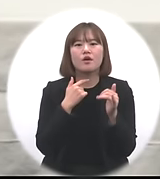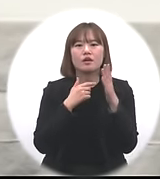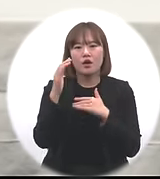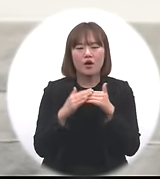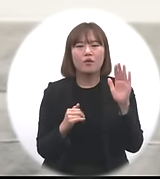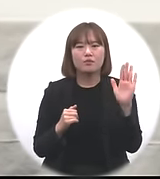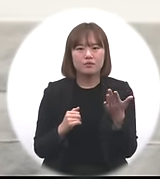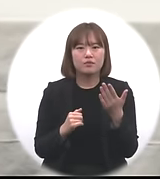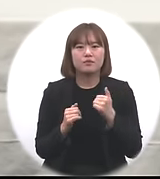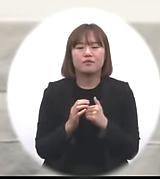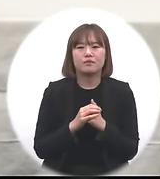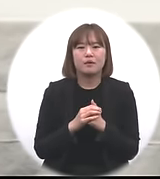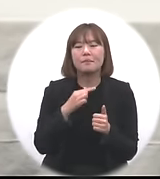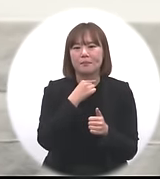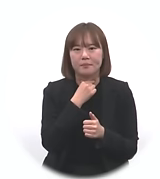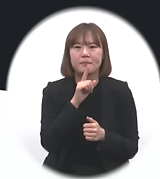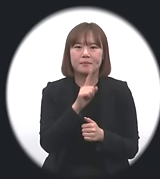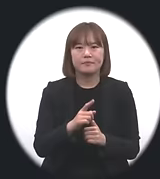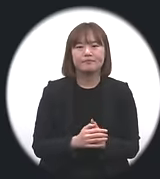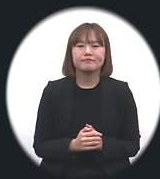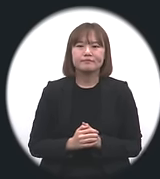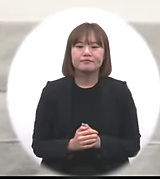경험이 됐으면 좋겠다라는 게 치과의사로서의 바람인 거죠.